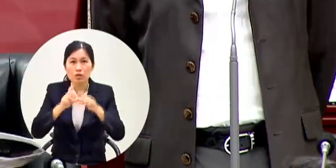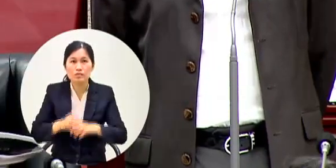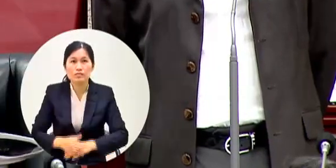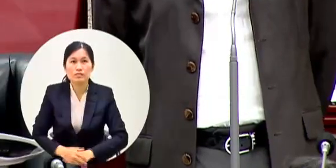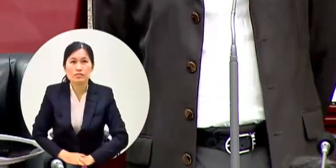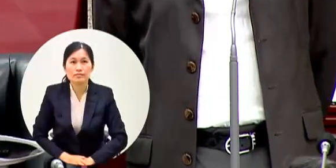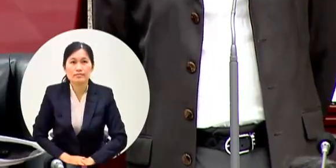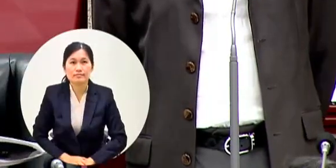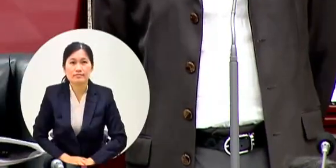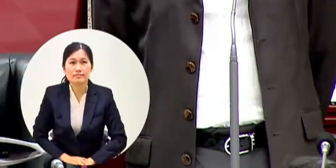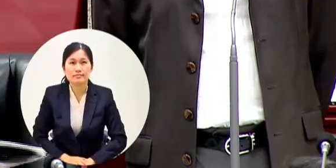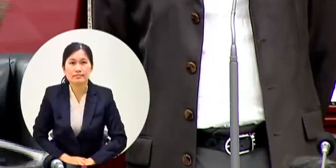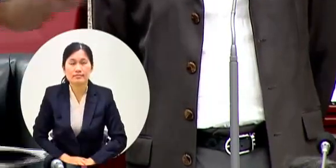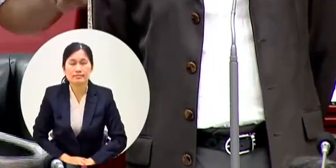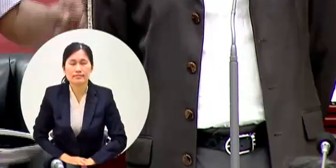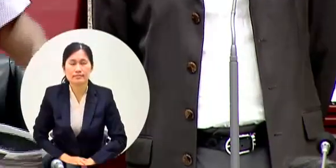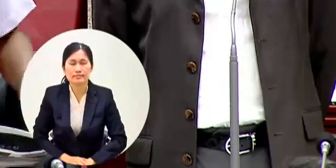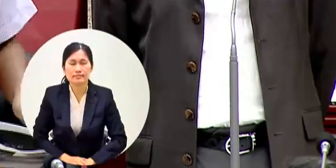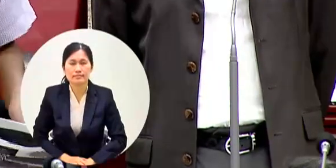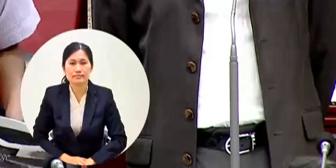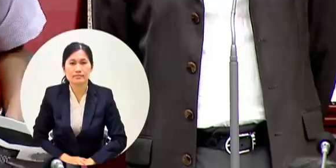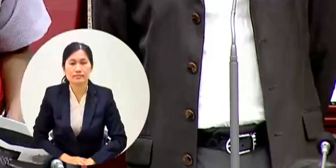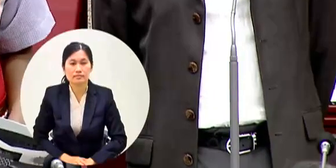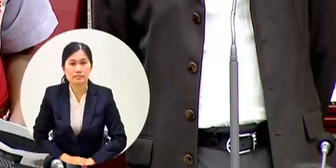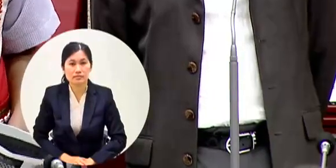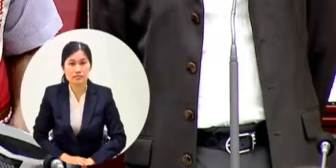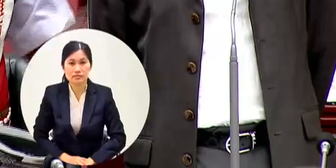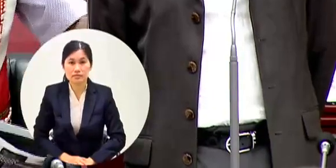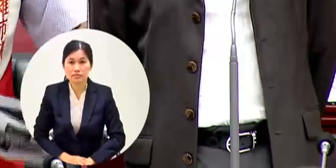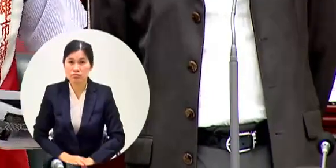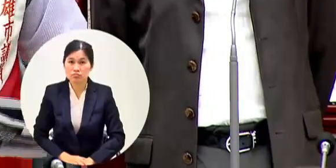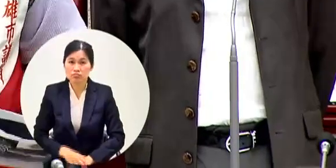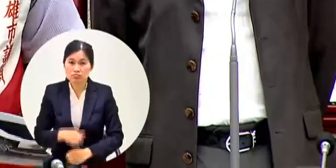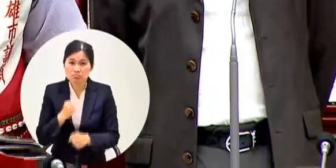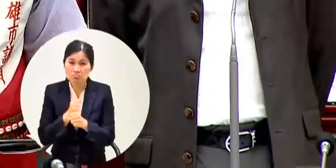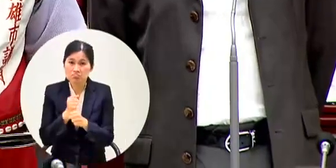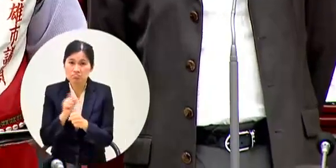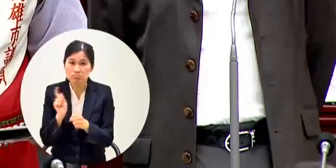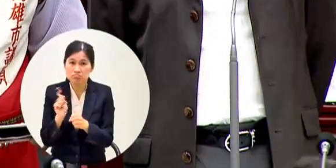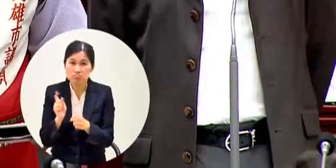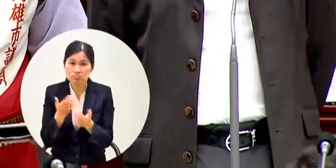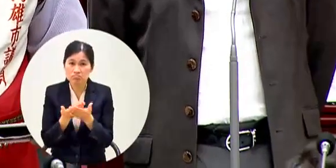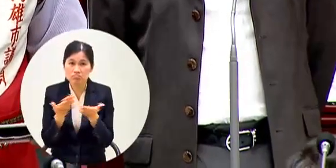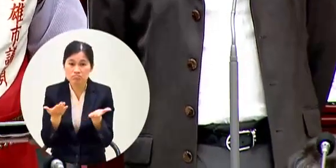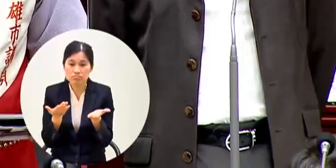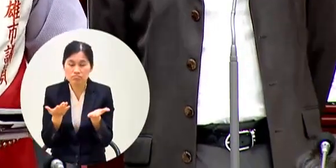所以时间关系，容许你用简单的几分钟